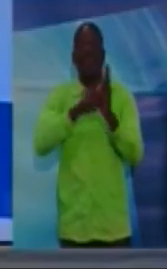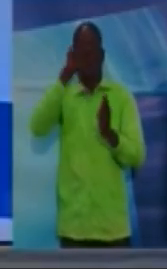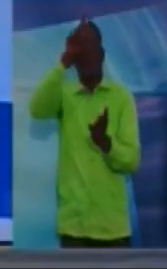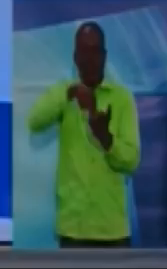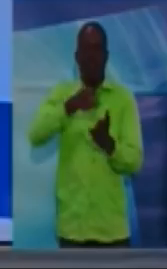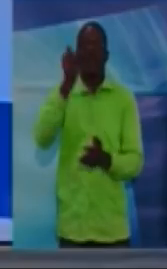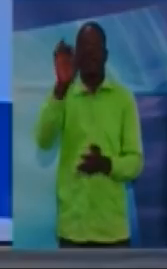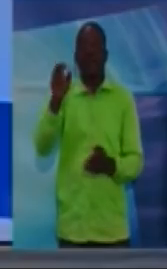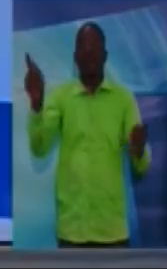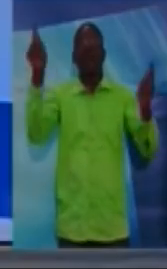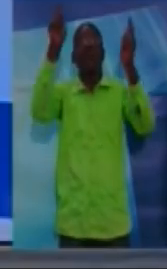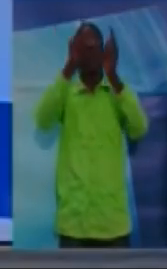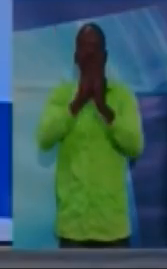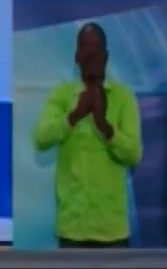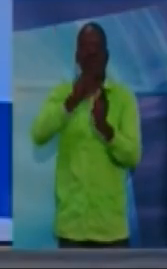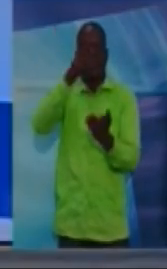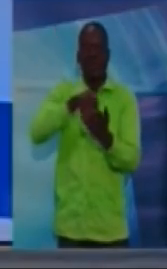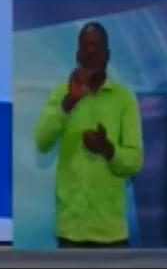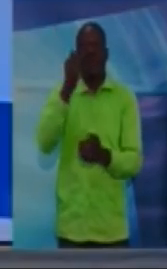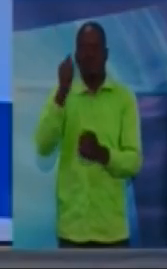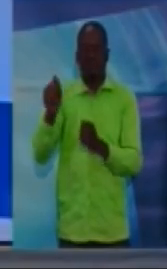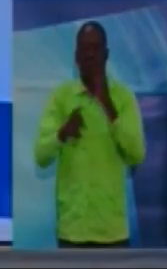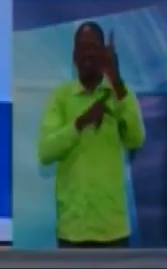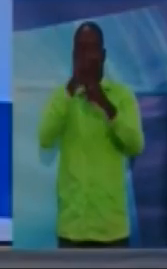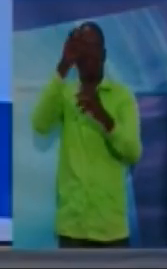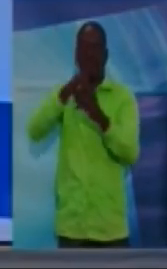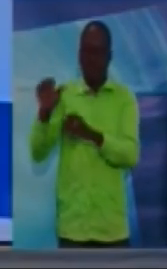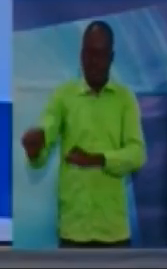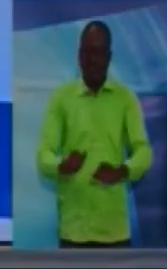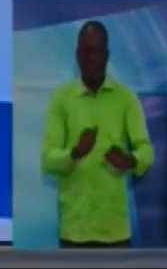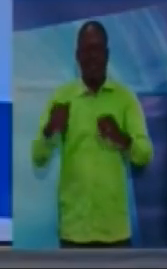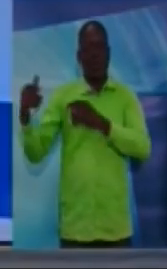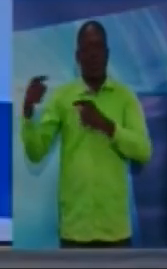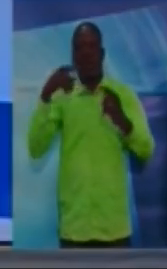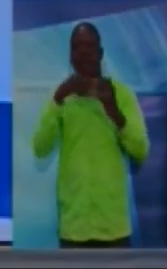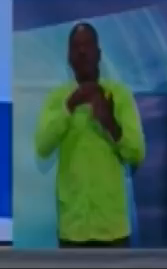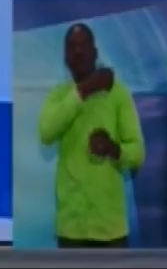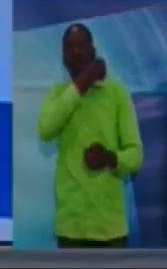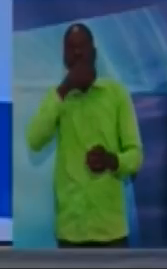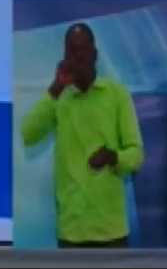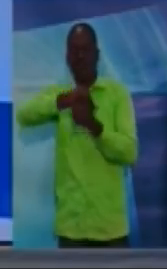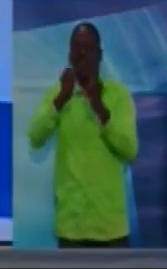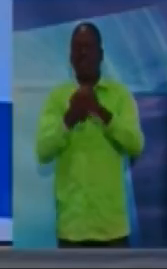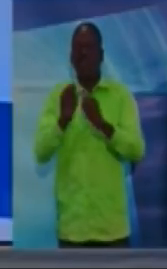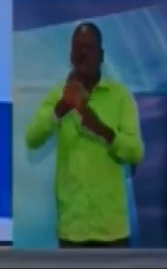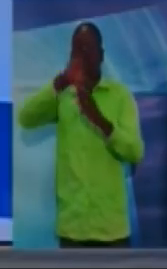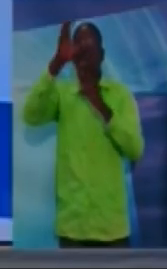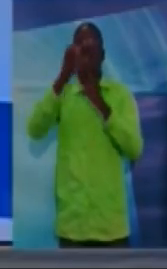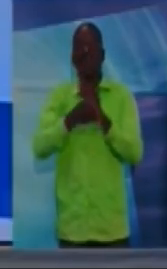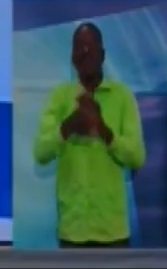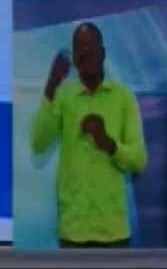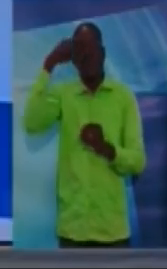un rendez-vous mondial de la société civile engagée dans la lutte contre la désertification et les changements climatiques. Pour